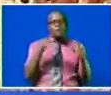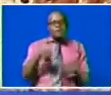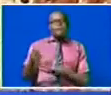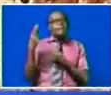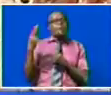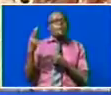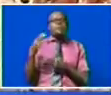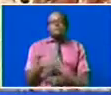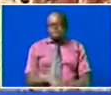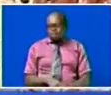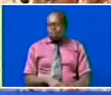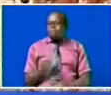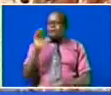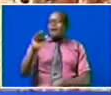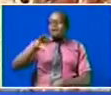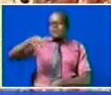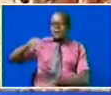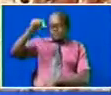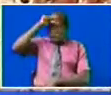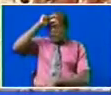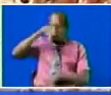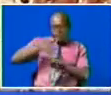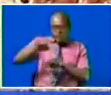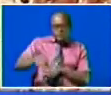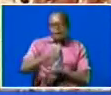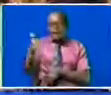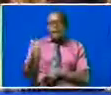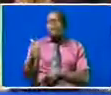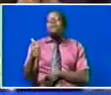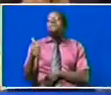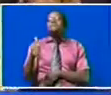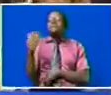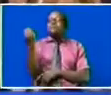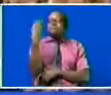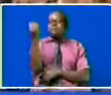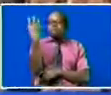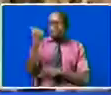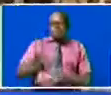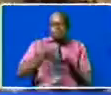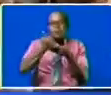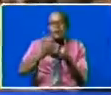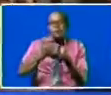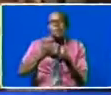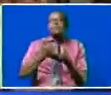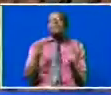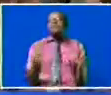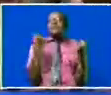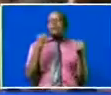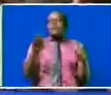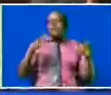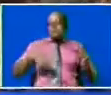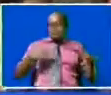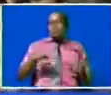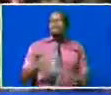tamaa, huku wakitoa wito kwa serikali ya kaunti kutuma tinga zaidi zilizo na mafuta ya kutosha kuwafukua wapendwa wao